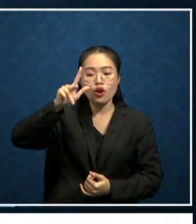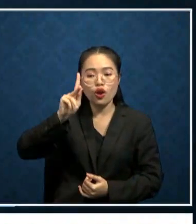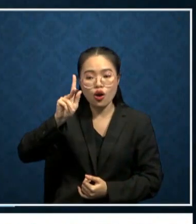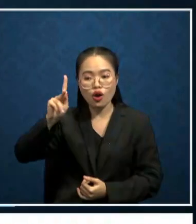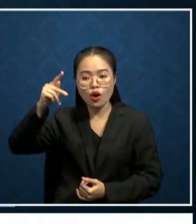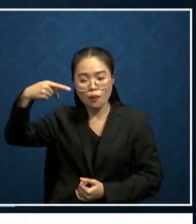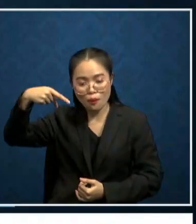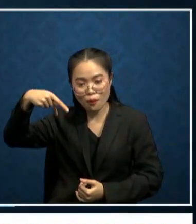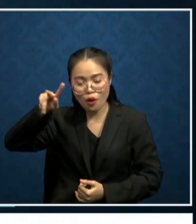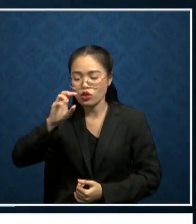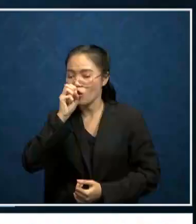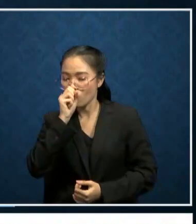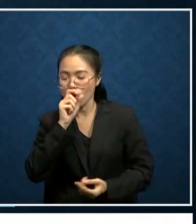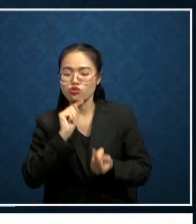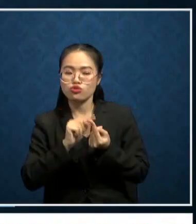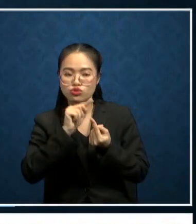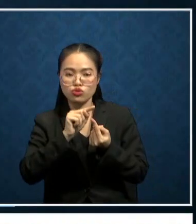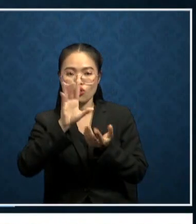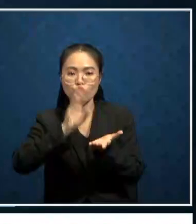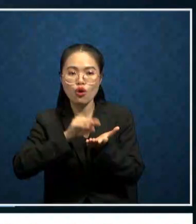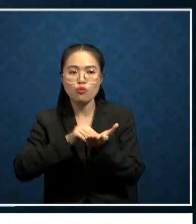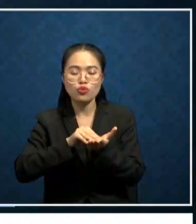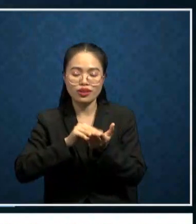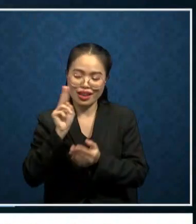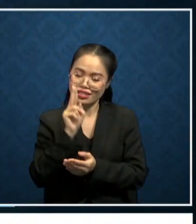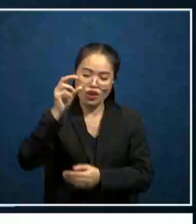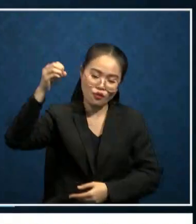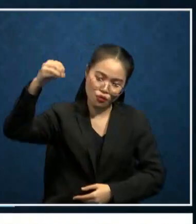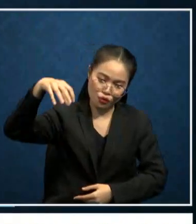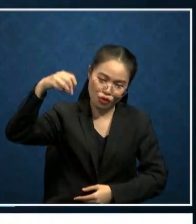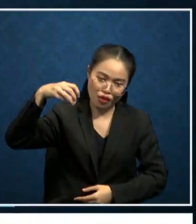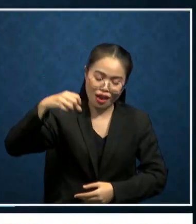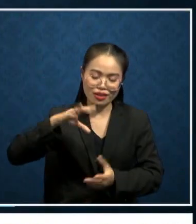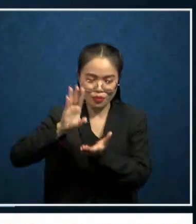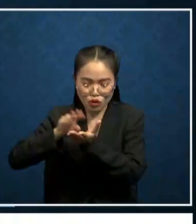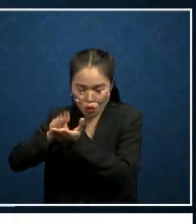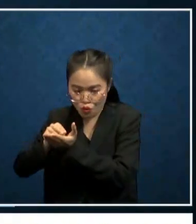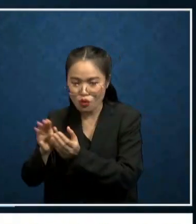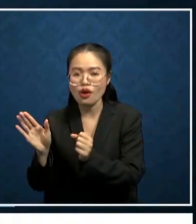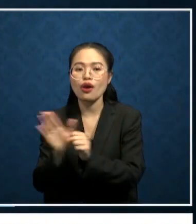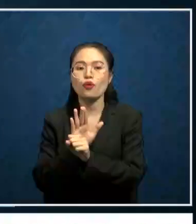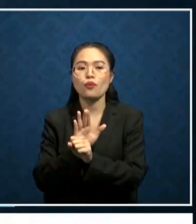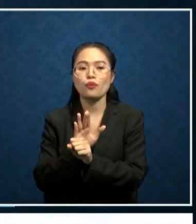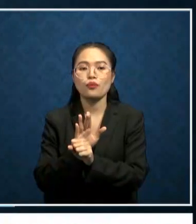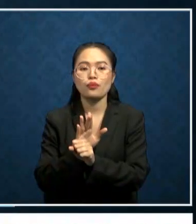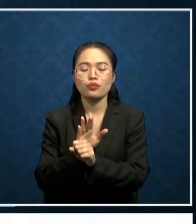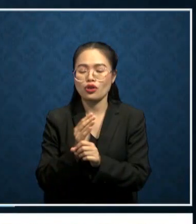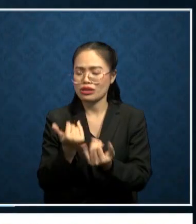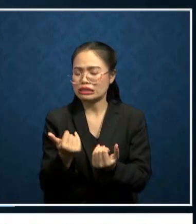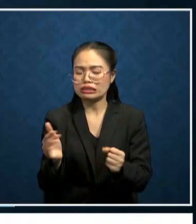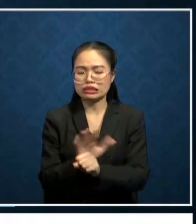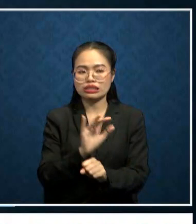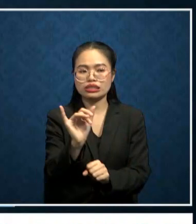ฝ่ายจำหน่ายนะครับฝ่ายดำเนินการคืนหลักประกันการใช้ไฟฟ้าให้แก่ผู้ใช้ไฟฟ้าให้เสร็จสิ้นนะครับมันก็ยังค้างคาอยู่อีกมากนะ